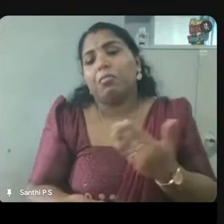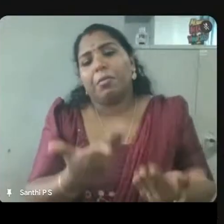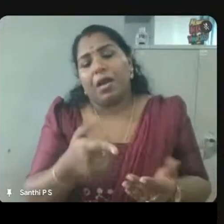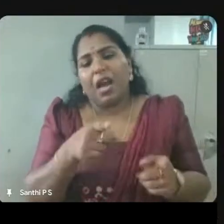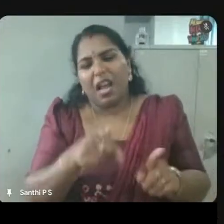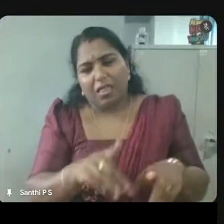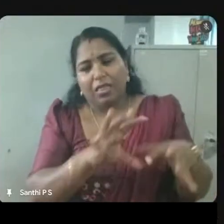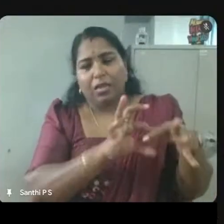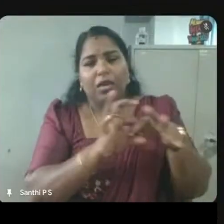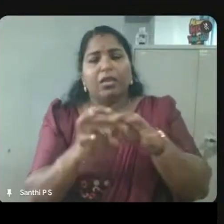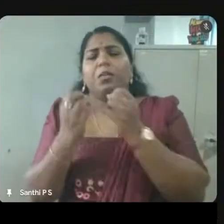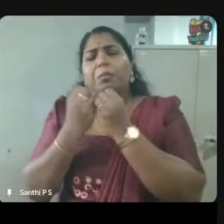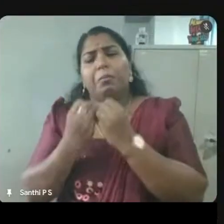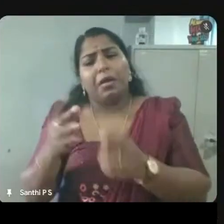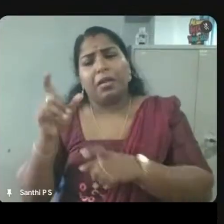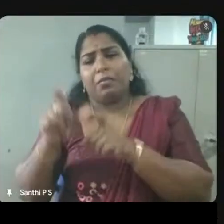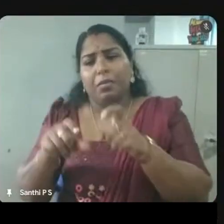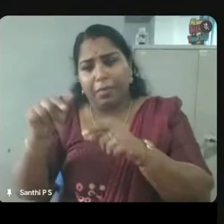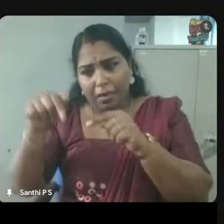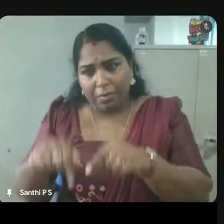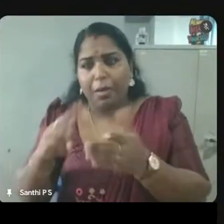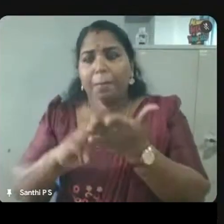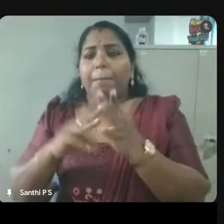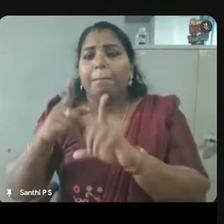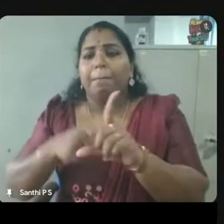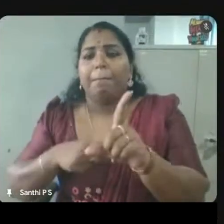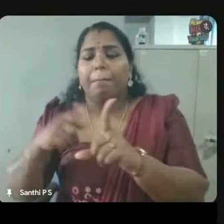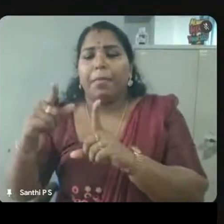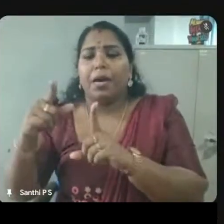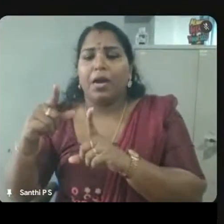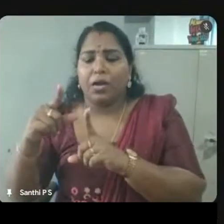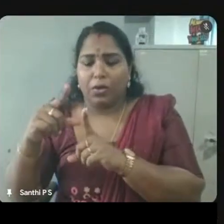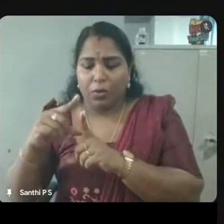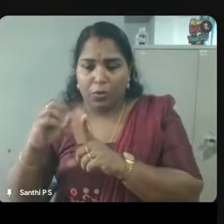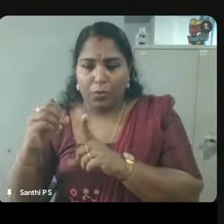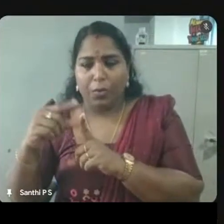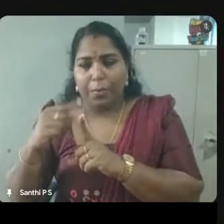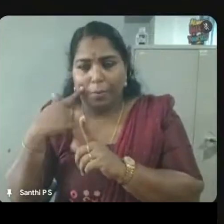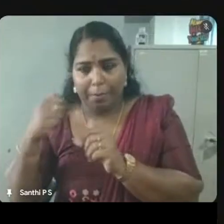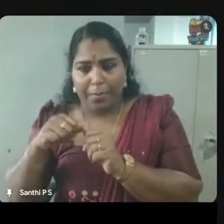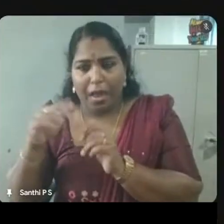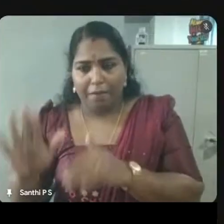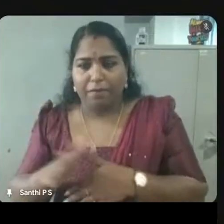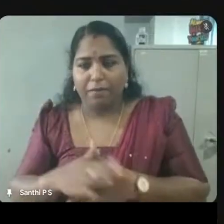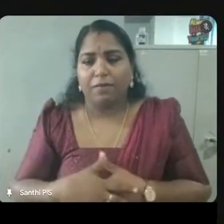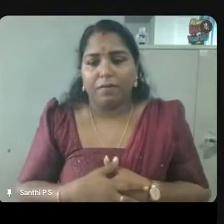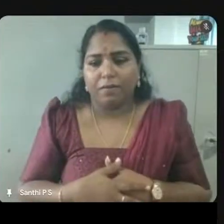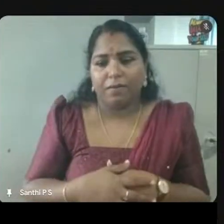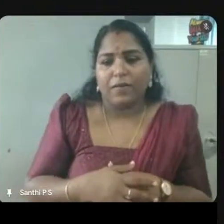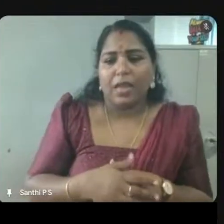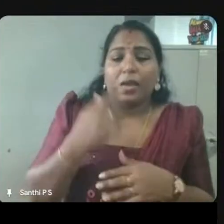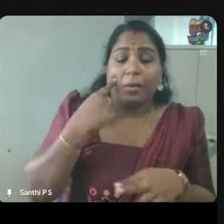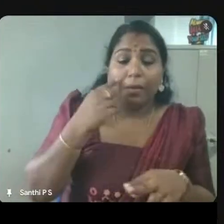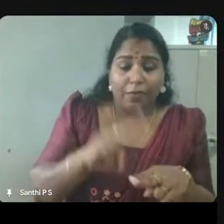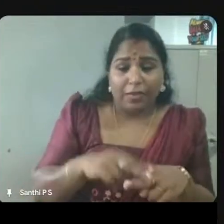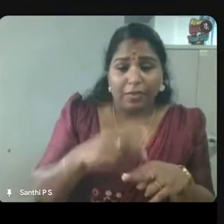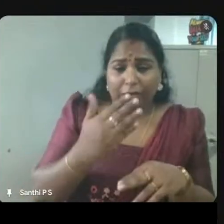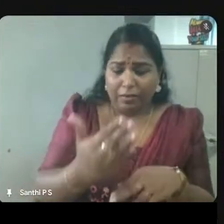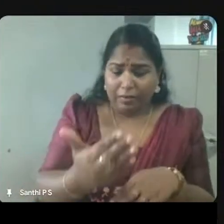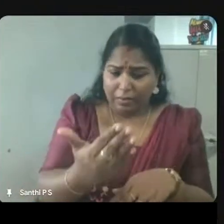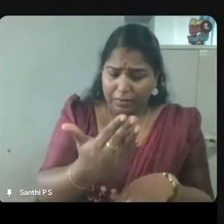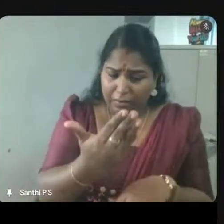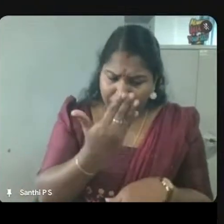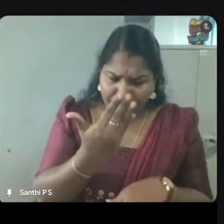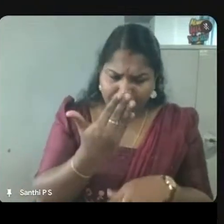അതിനെ സ്മാർട്ട് ടിവിയിലോട്ട് കാസ്റ്റ് ചെയ്ത് കൊടുക്കുക. കാരണം സ്ക്രീൻ എത്രത്തോളം വലുതാവുന്നോ, എത്രത്തോളം ദൂരെയാവുന്നോ അത്രയും കണ്ണിന് സ്ട്രെയിൻ കുറവാണ്.